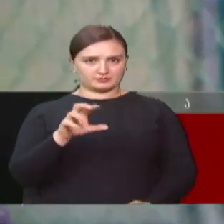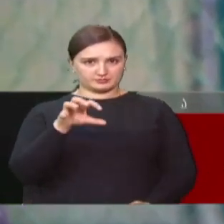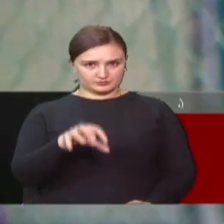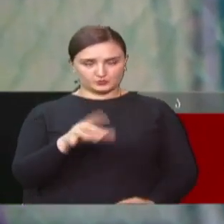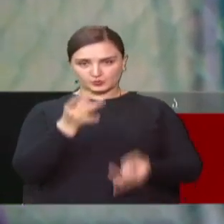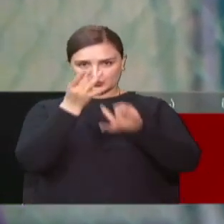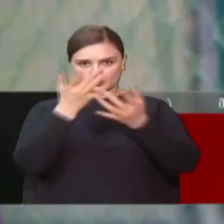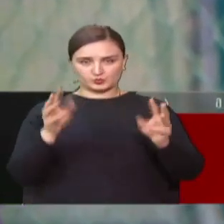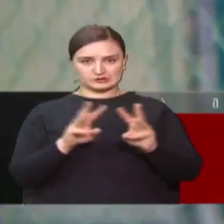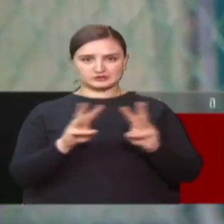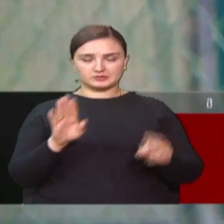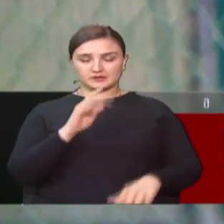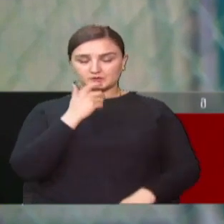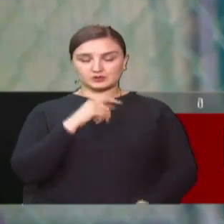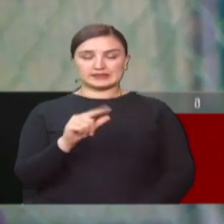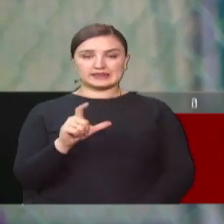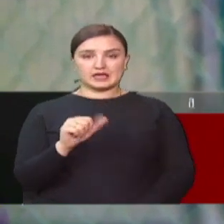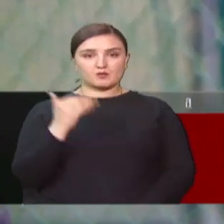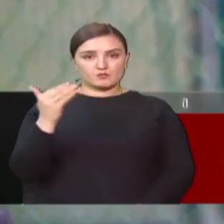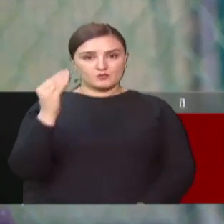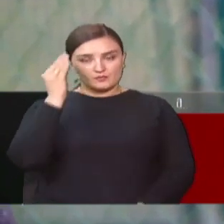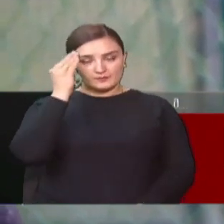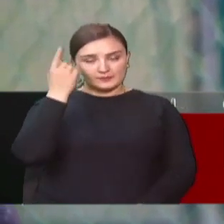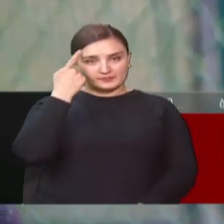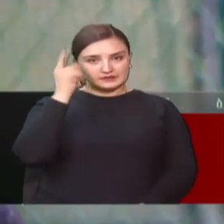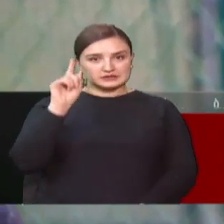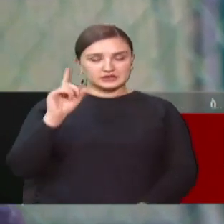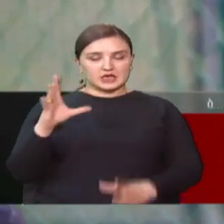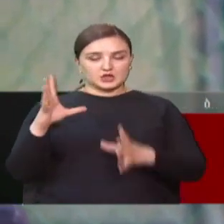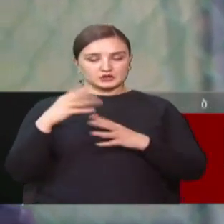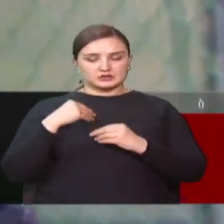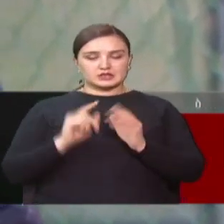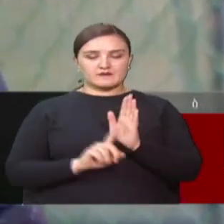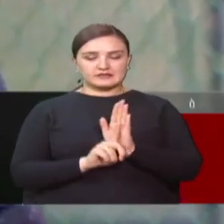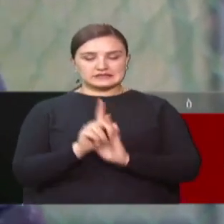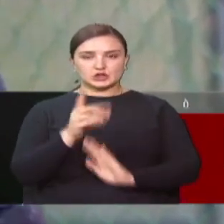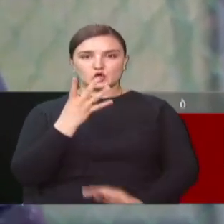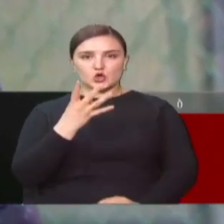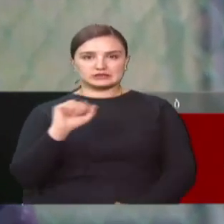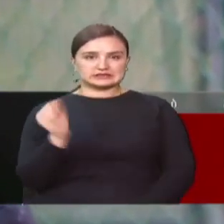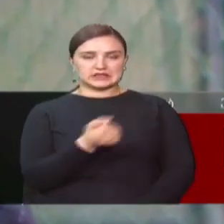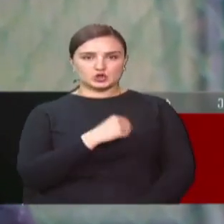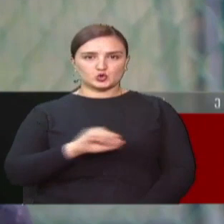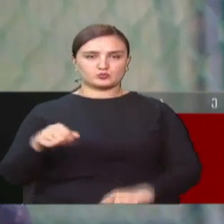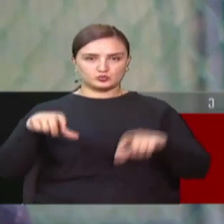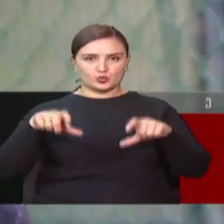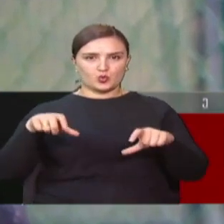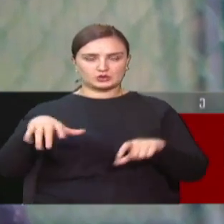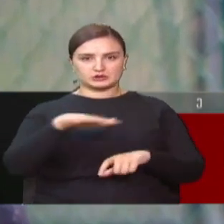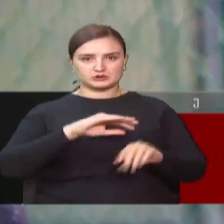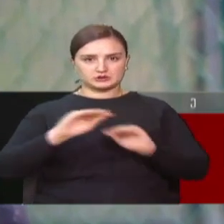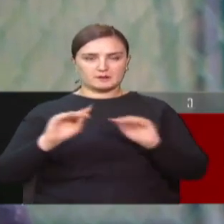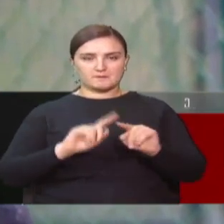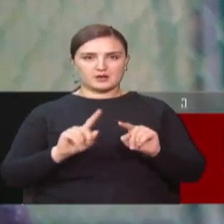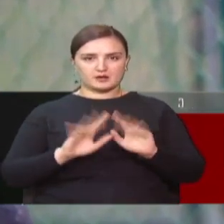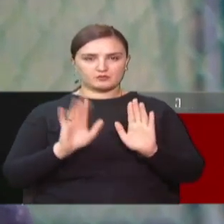სამინისტრომ კაპიტან თეატრულგენის ინიციატივით, ერთობლივი ინიციატივით დაიწყეთ ჩვენ 4 საჩოგბურთო კორტის მოწყობა და სულ მალე